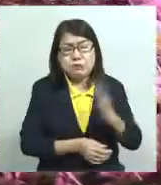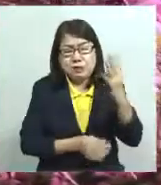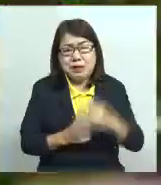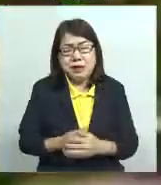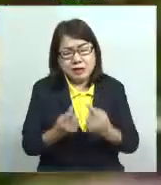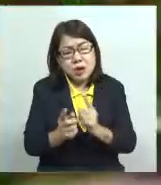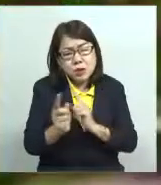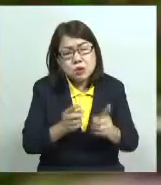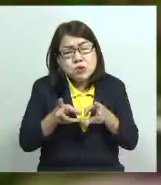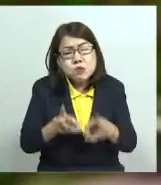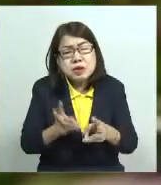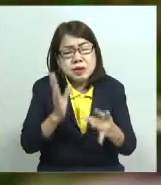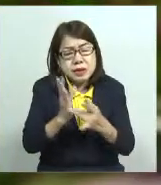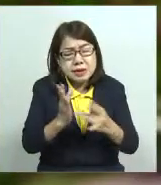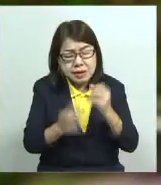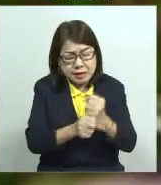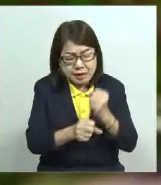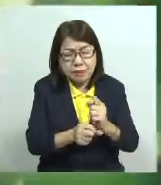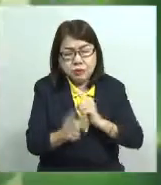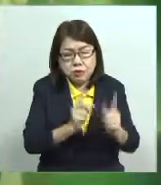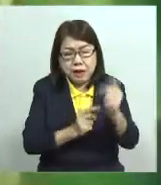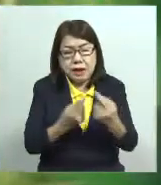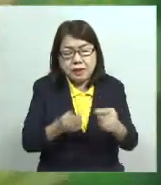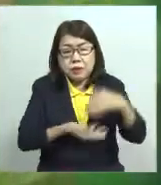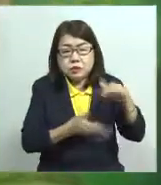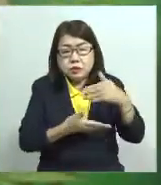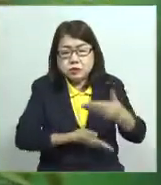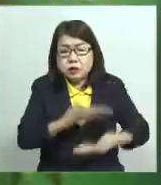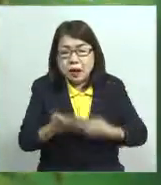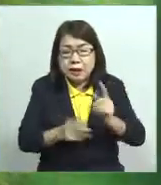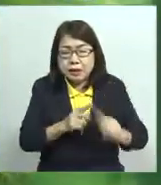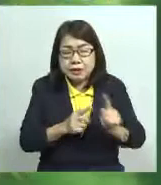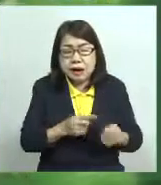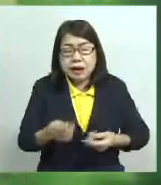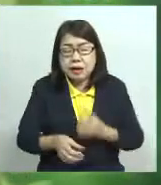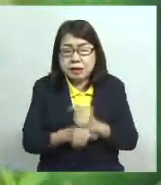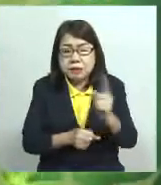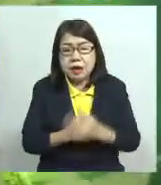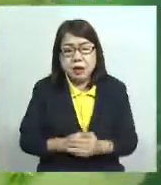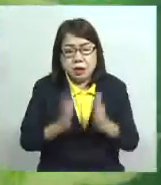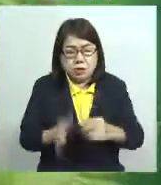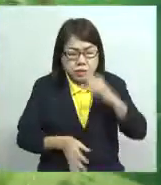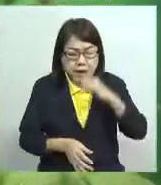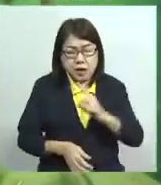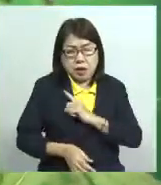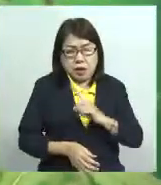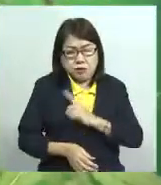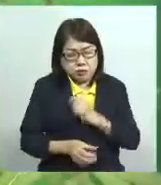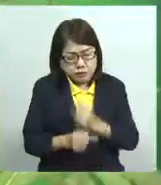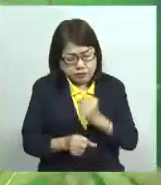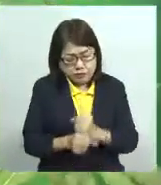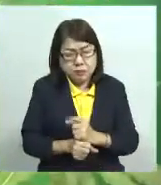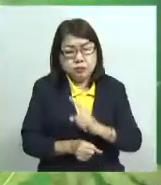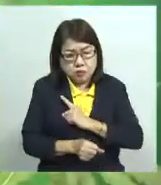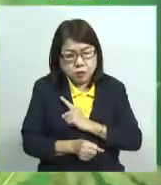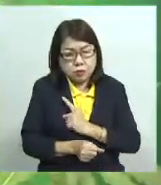ได้ในเรื่องของเทคโนโลยีการผลิตส่วนเรื่องของตลาดกัญชาเพื่อสุขภาพเกษตรกรไทยนั้นต้องเป็นผู้ปลูกกัญชาในการส่งออก